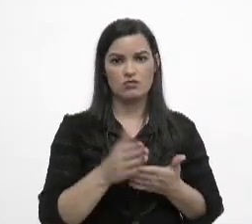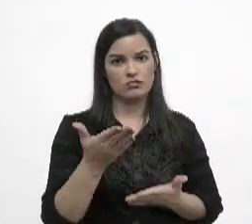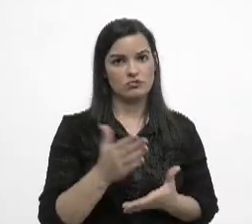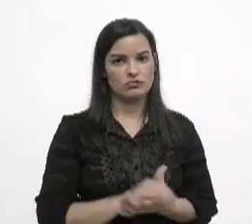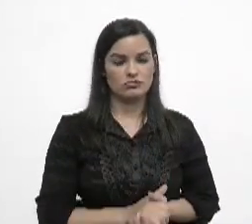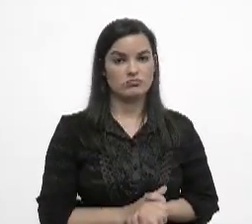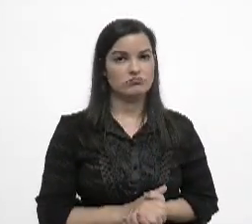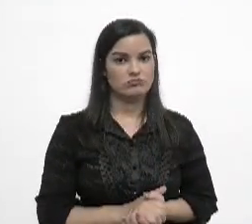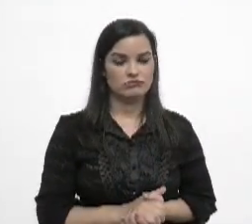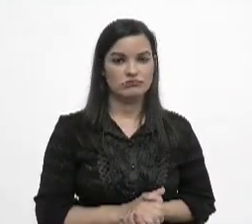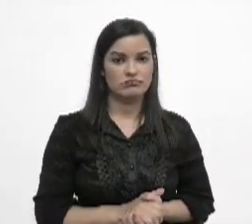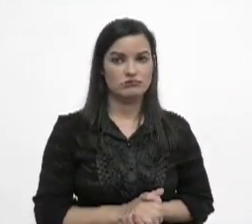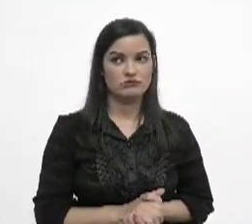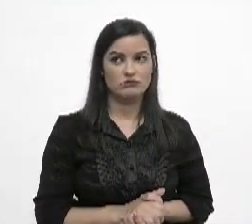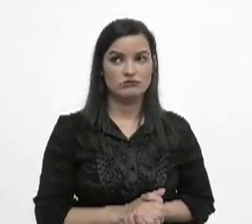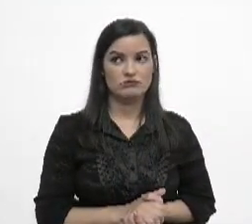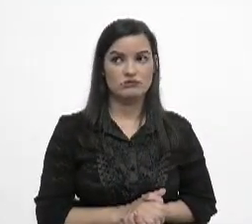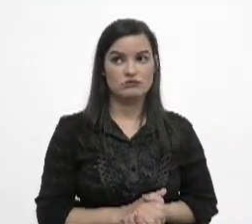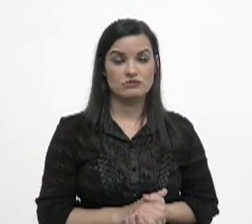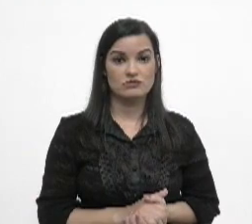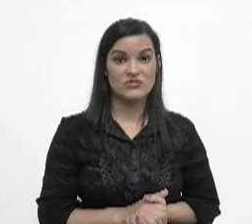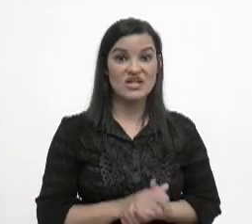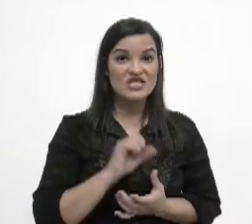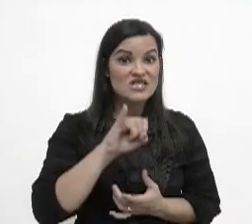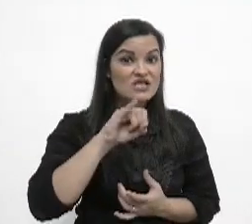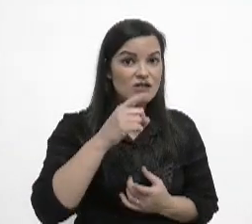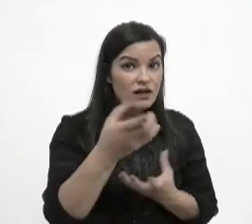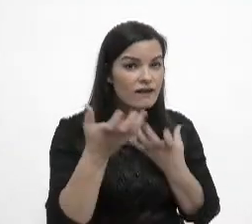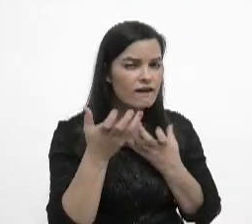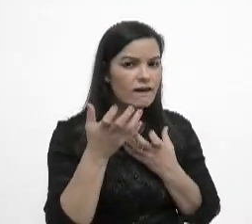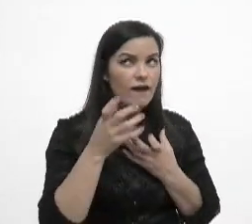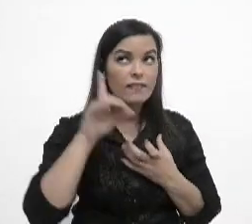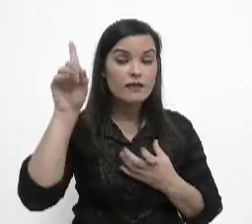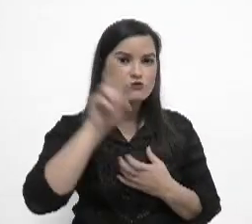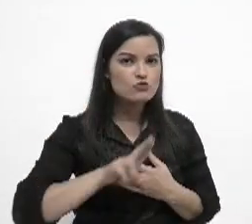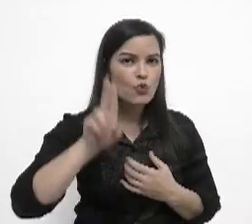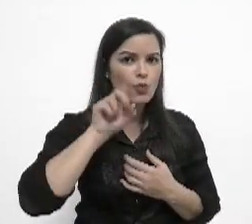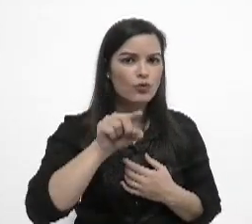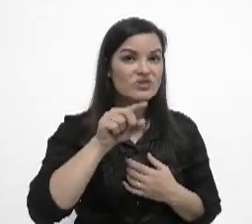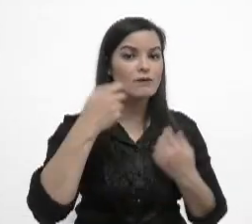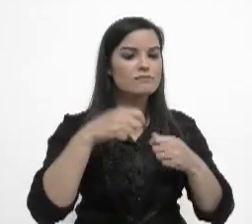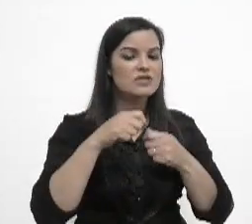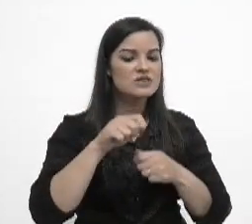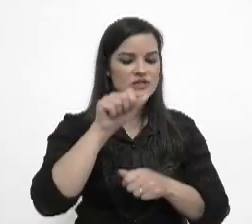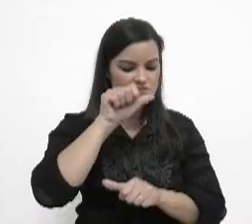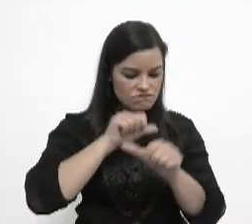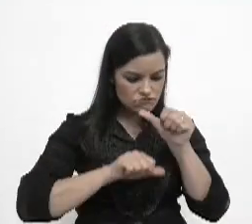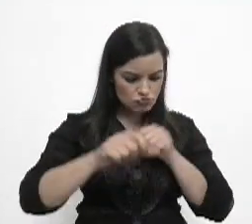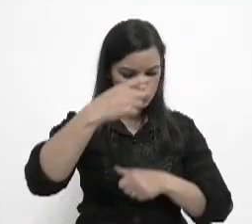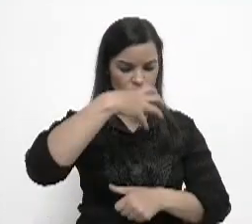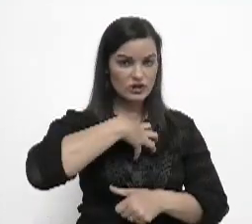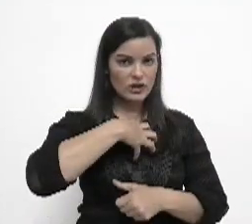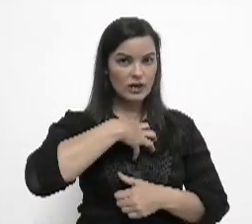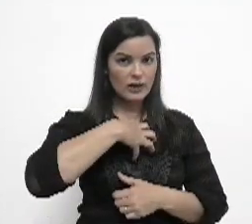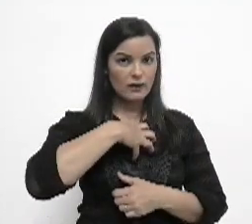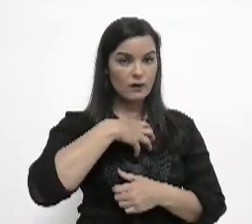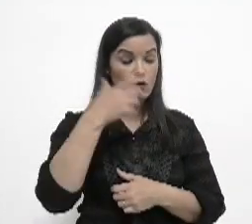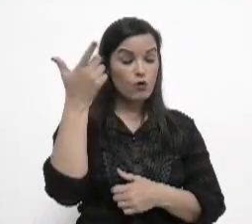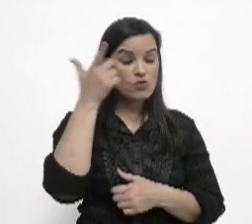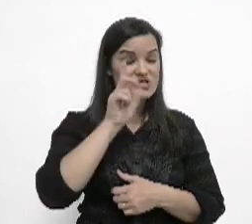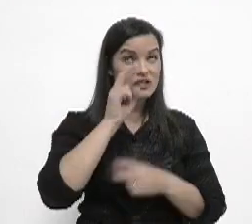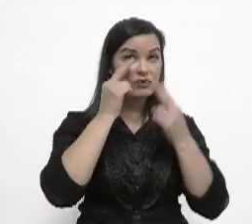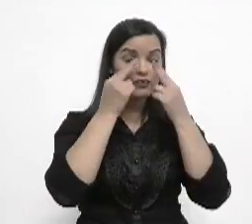우리에게 반드시 필요합니다. Para sermos usados por Deus, tem que acontecer essa obra em nós, de podermos agora enxergar as coisas de